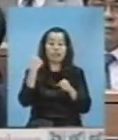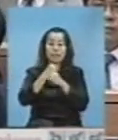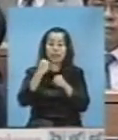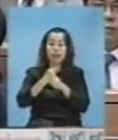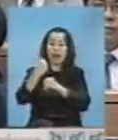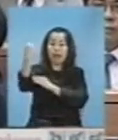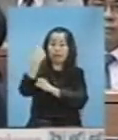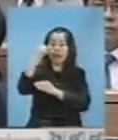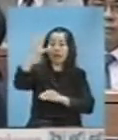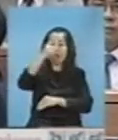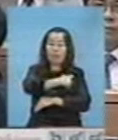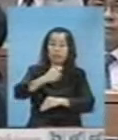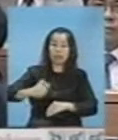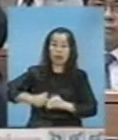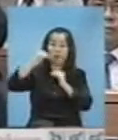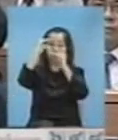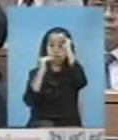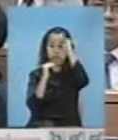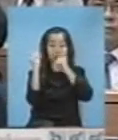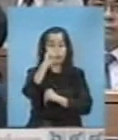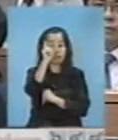ชอำนาจของพระมหากษัตริย์ทางอ้อม